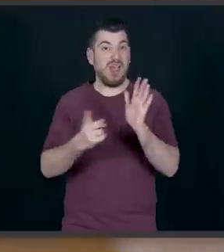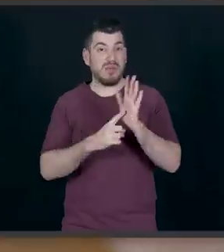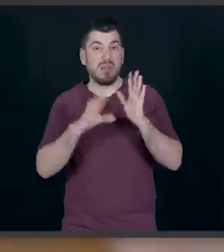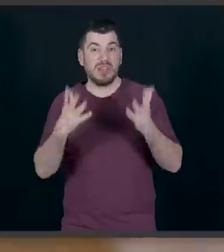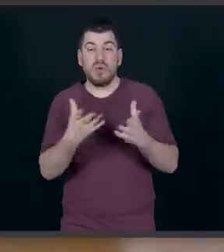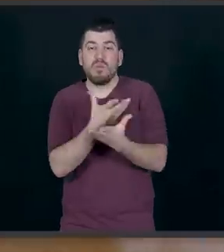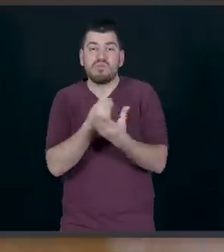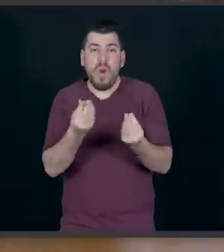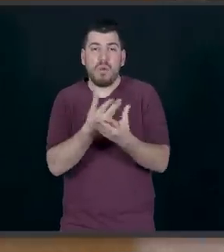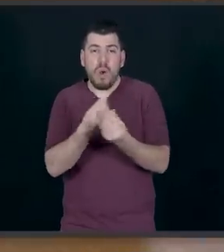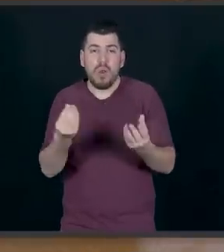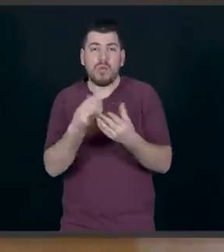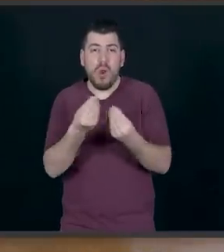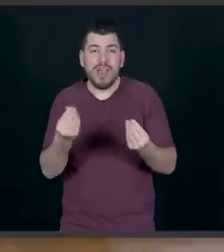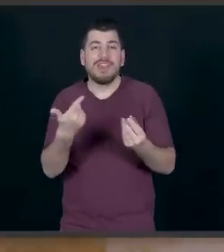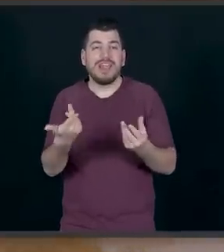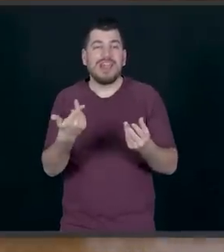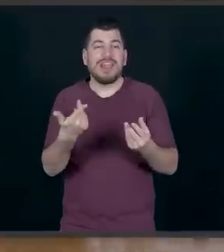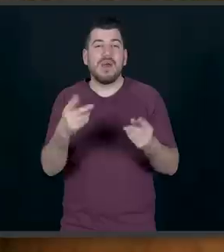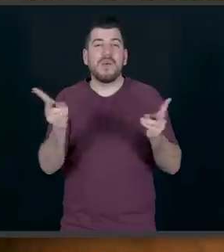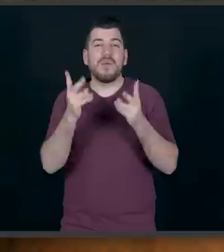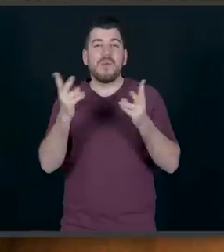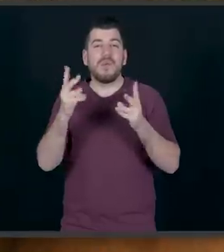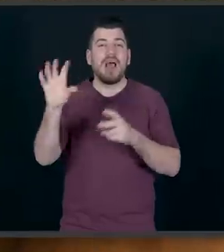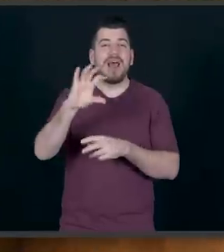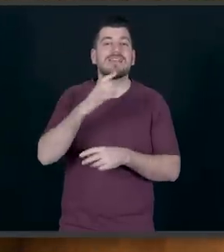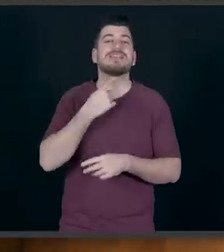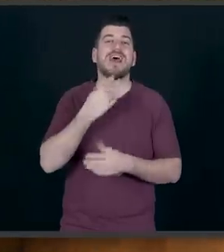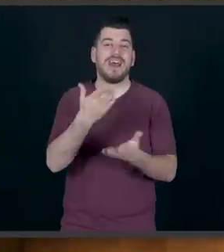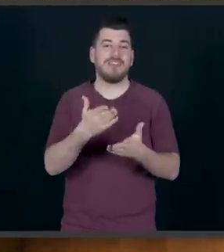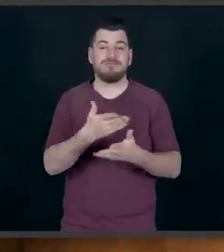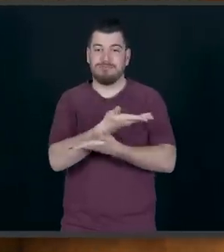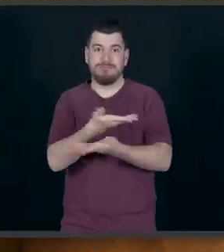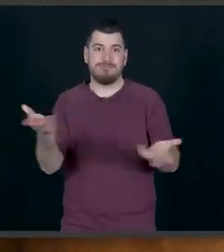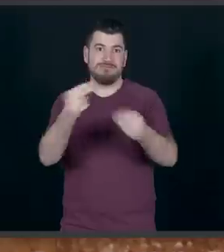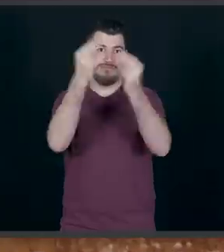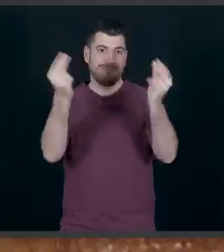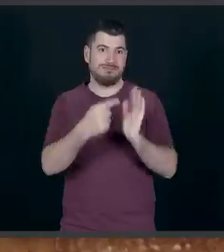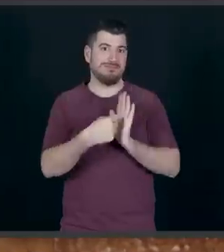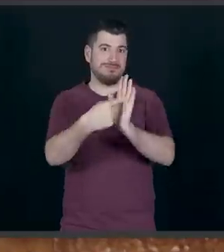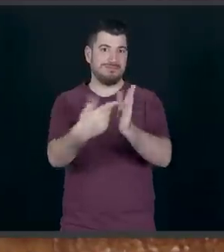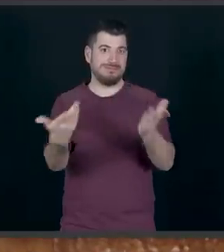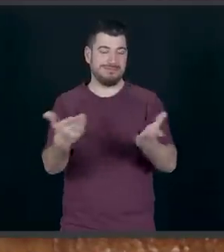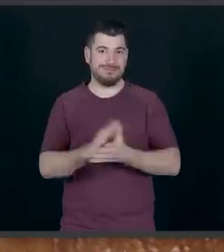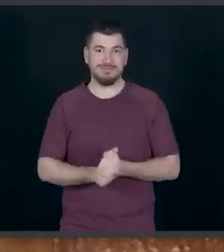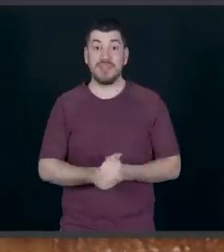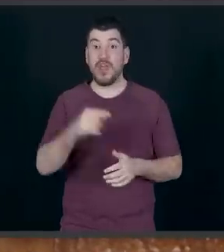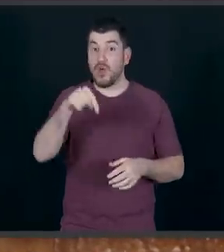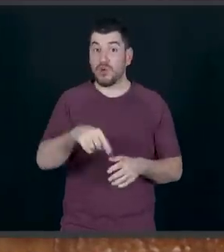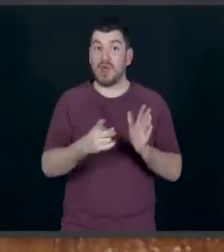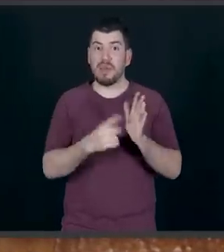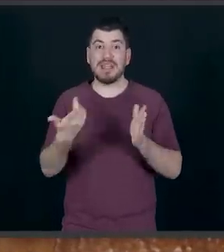πολύ, πολύ, πολύ άχνη ζάχαρη. Βουαλά! Και πάμε τώρα να βγάλουμε